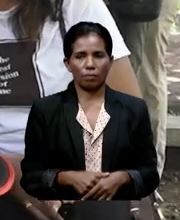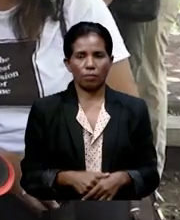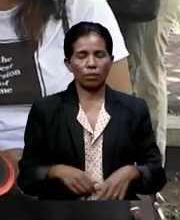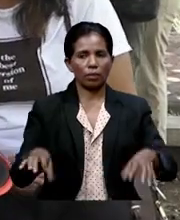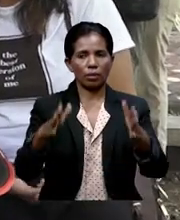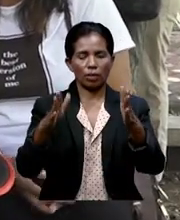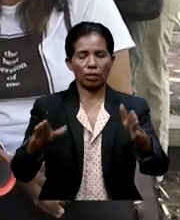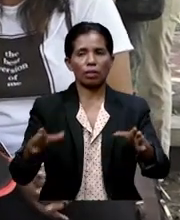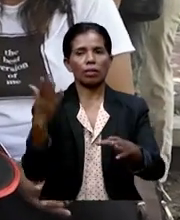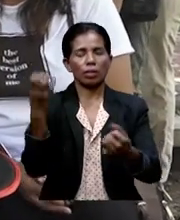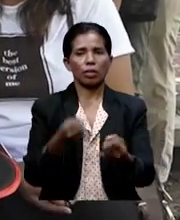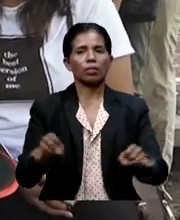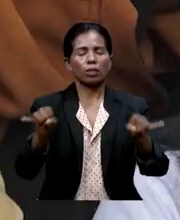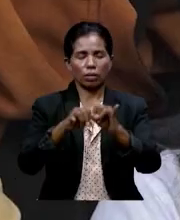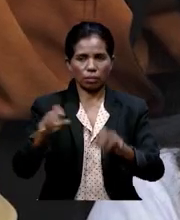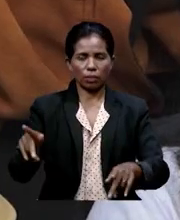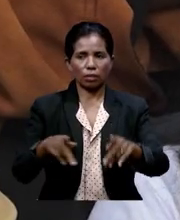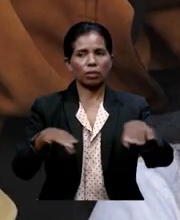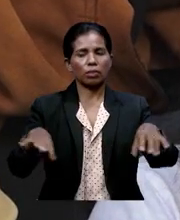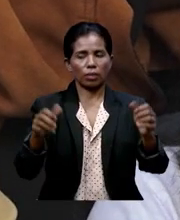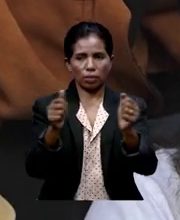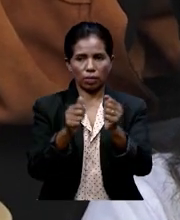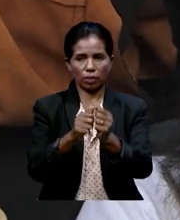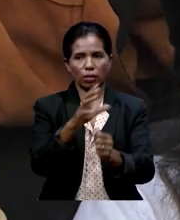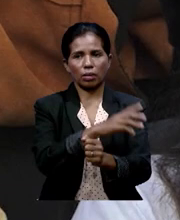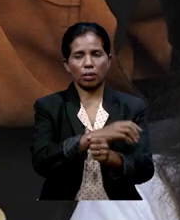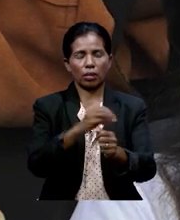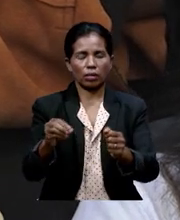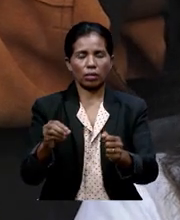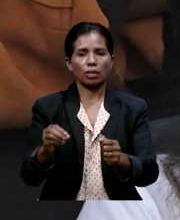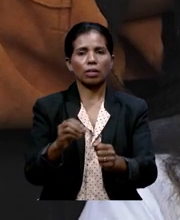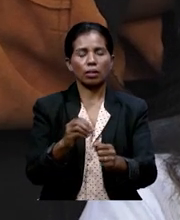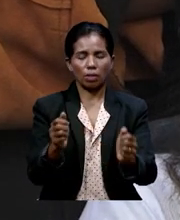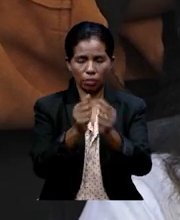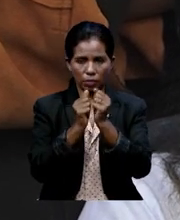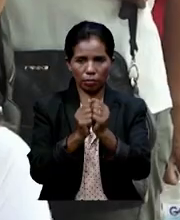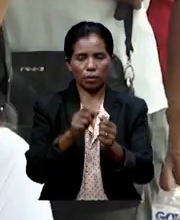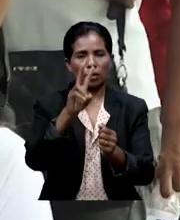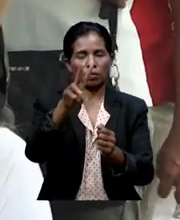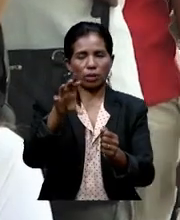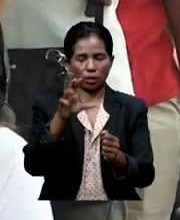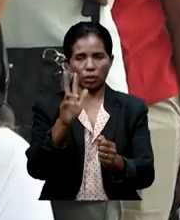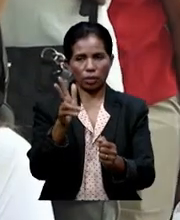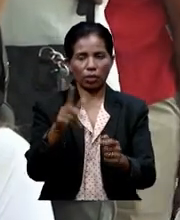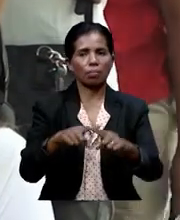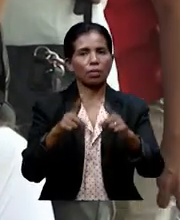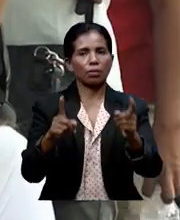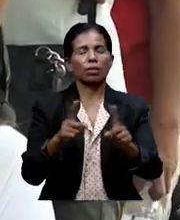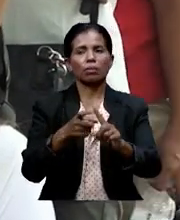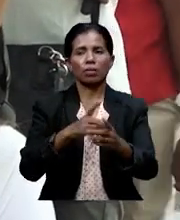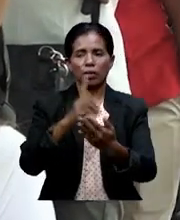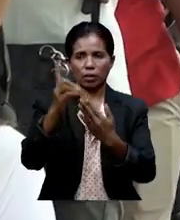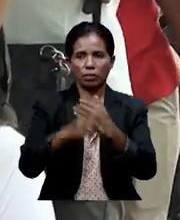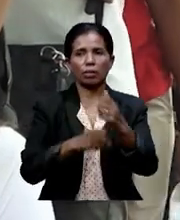Funcionário contratado e instituição público serviço registro no verificação empresarial hamutuk atus rua tol nulo mai be ia dezembro tinang